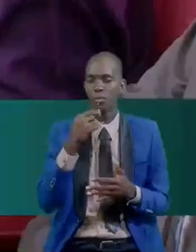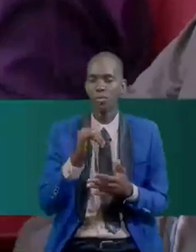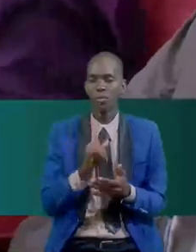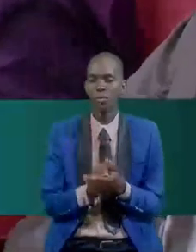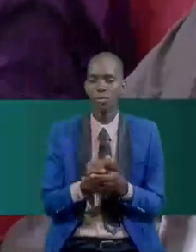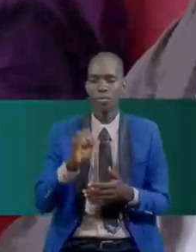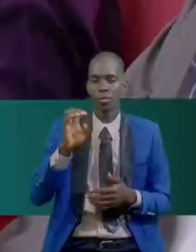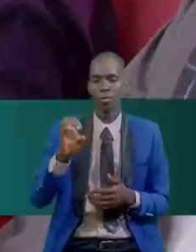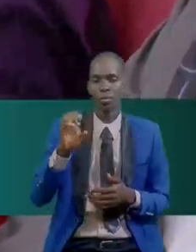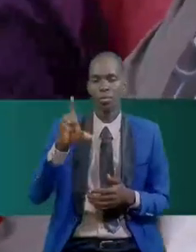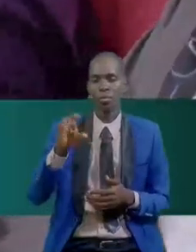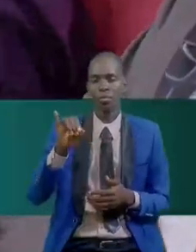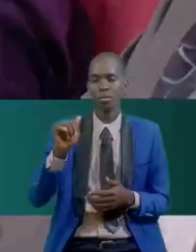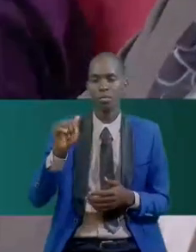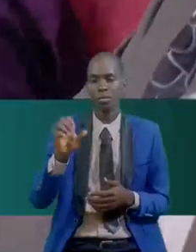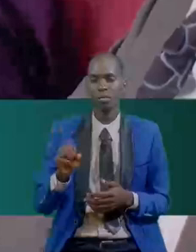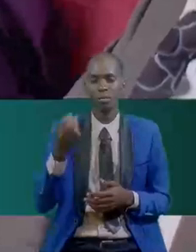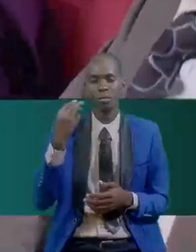Jacques.